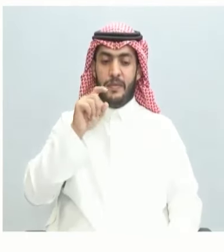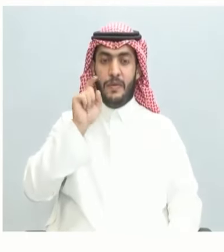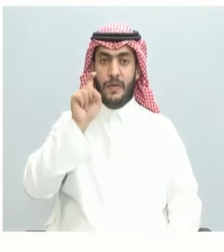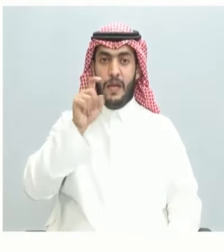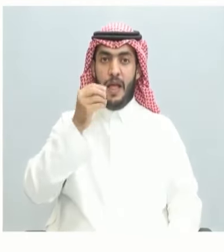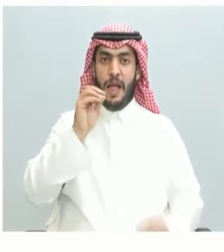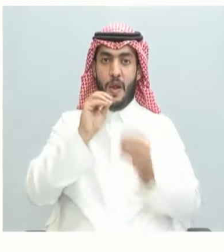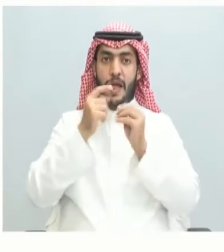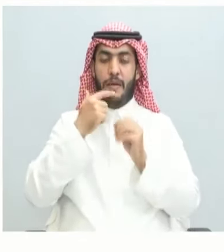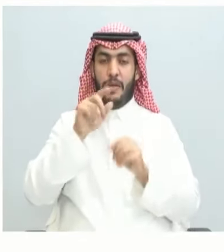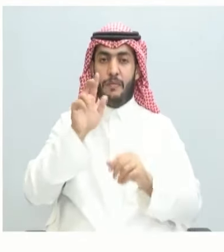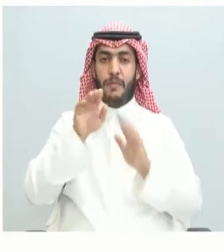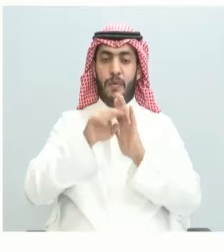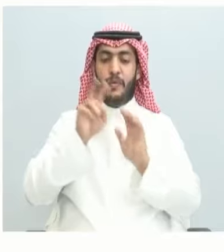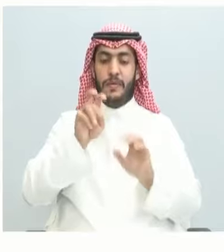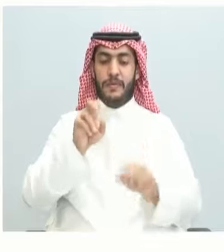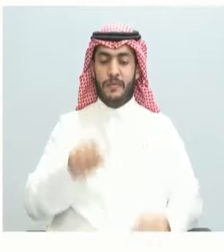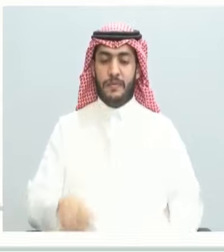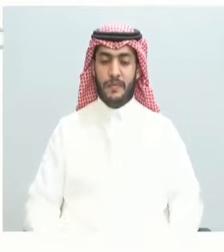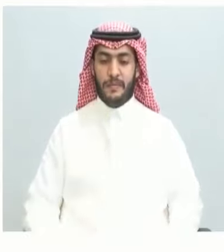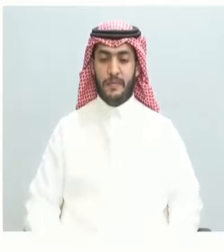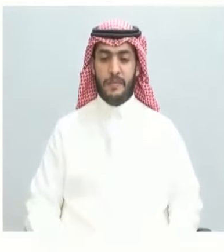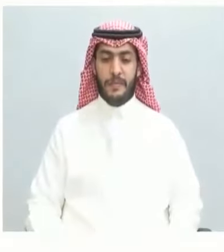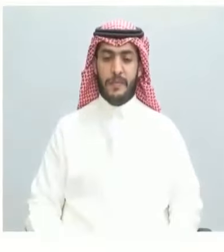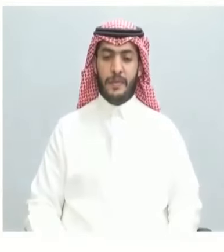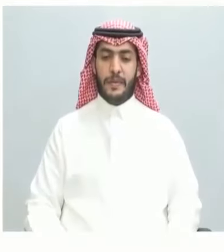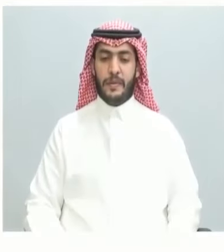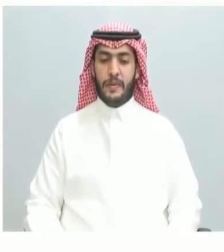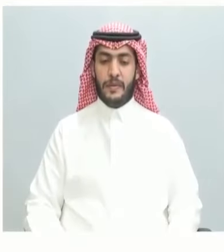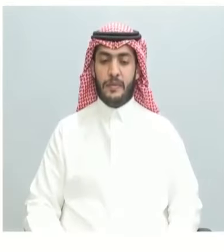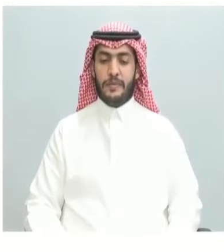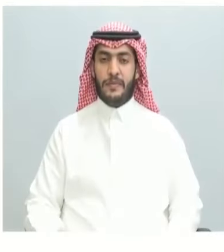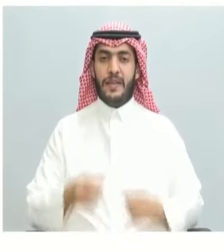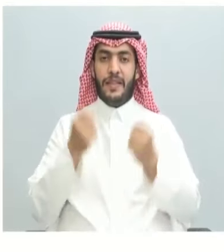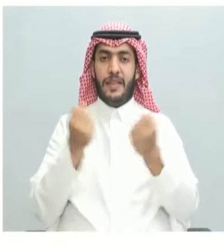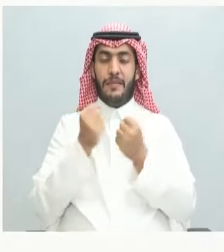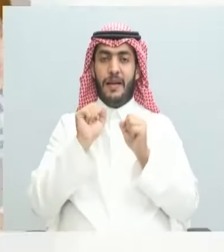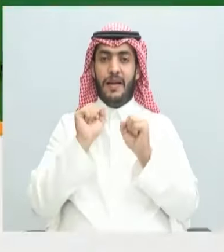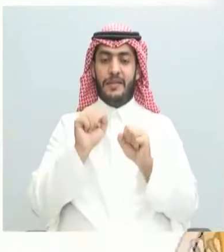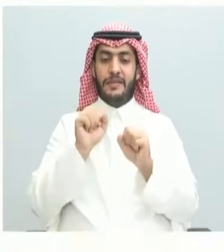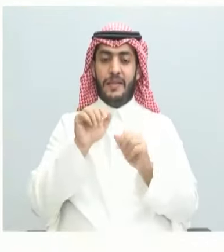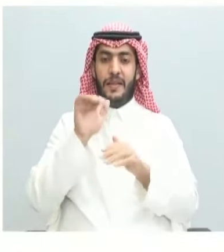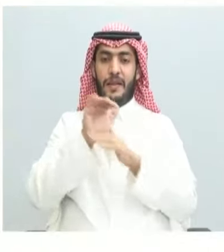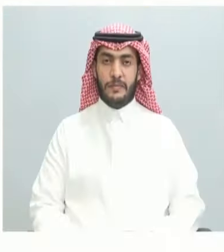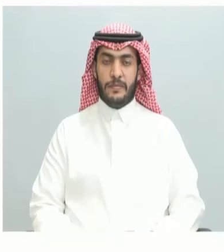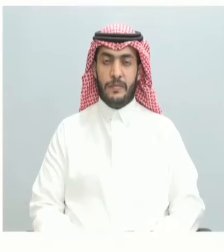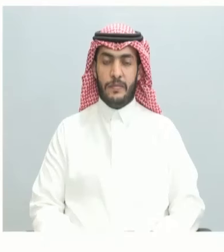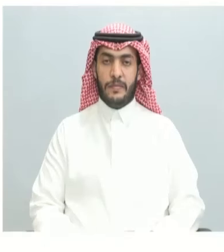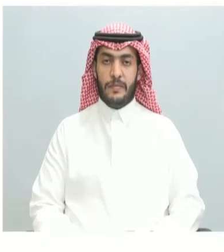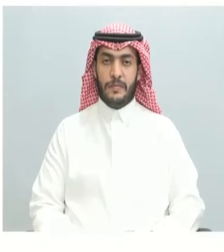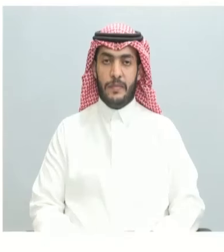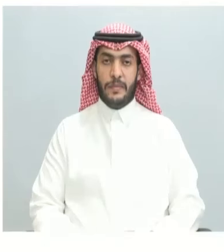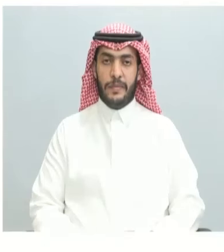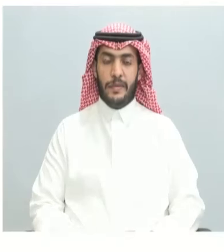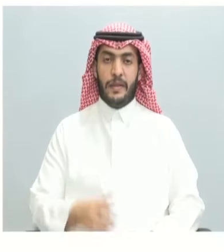توقف فان البرنامج سيتوقف بهذه الطريقه طيب تدريبات خاصه بدرسنا اليوم